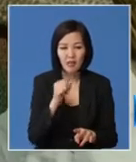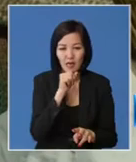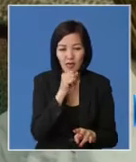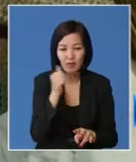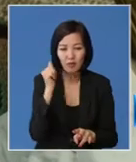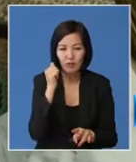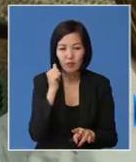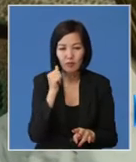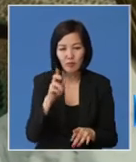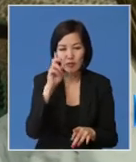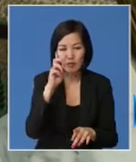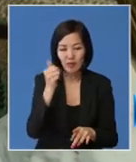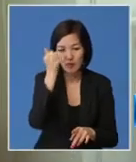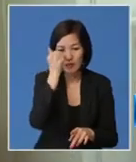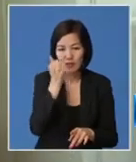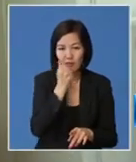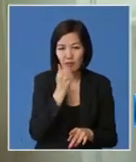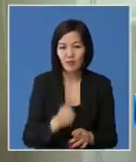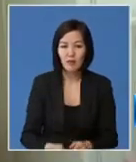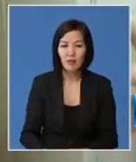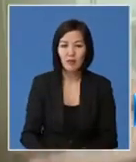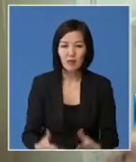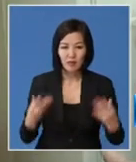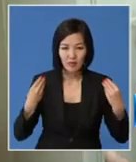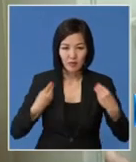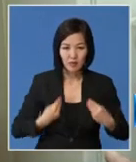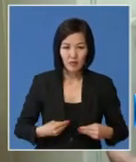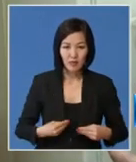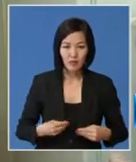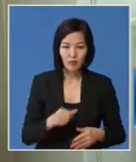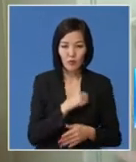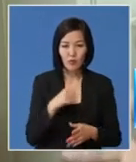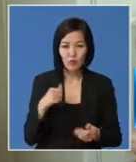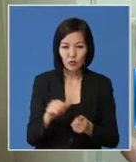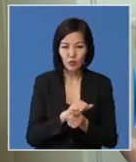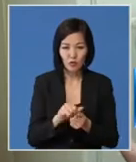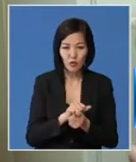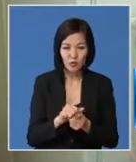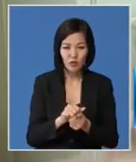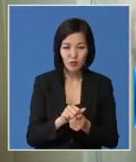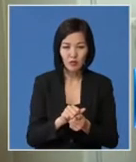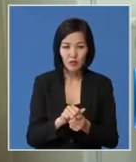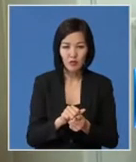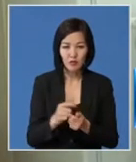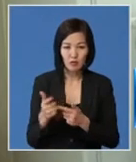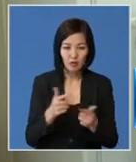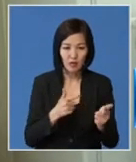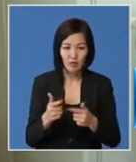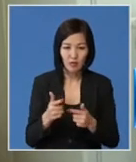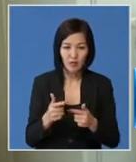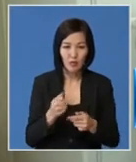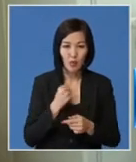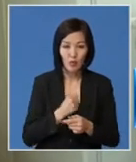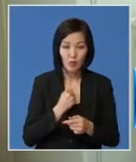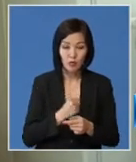айтар алғысы шексіз. Киім кешектің бәрін өкіметке жуады. Адам дайын. Суға түсетін монша